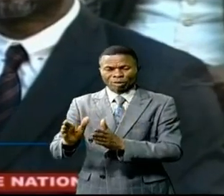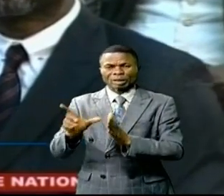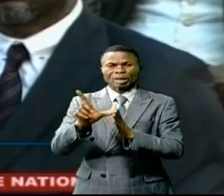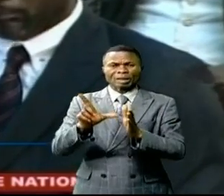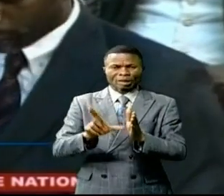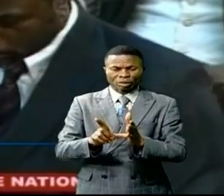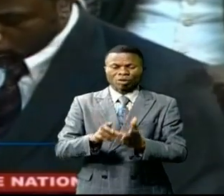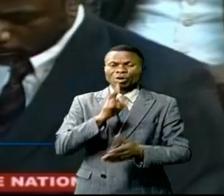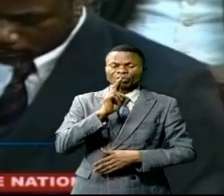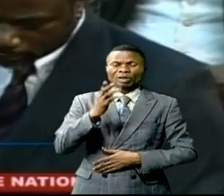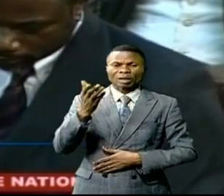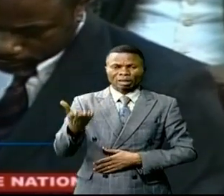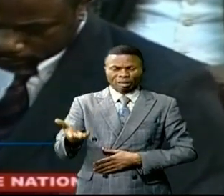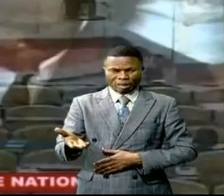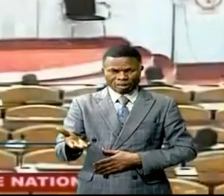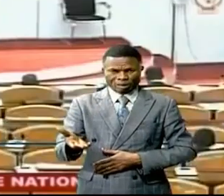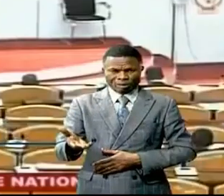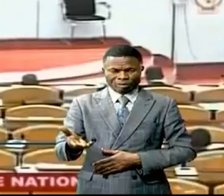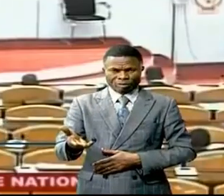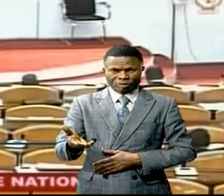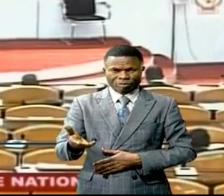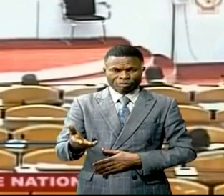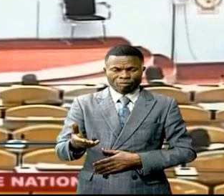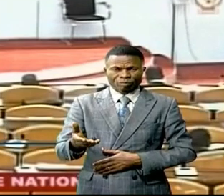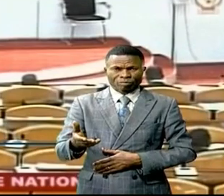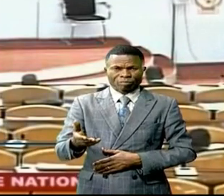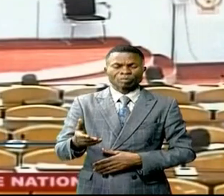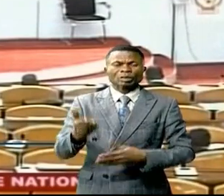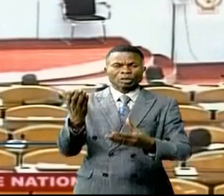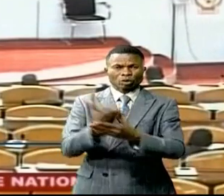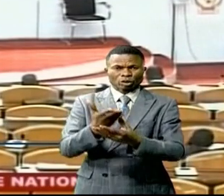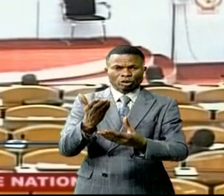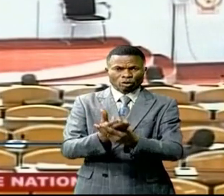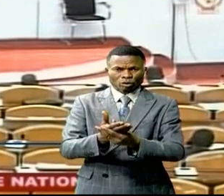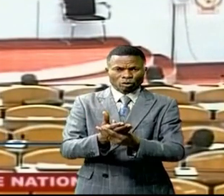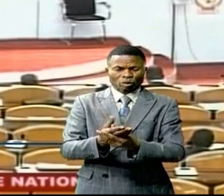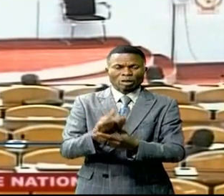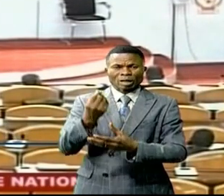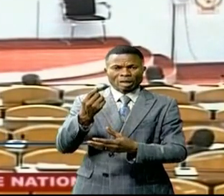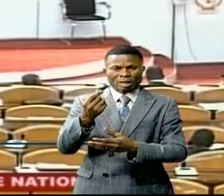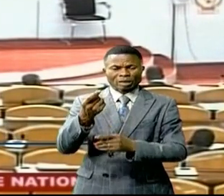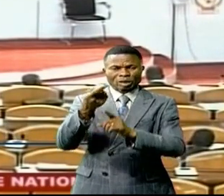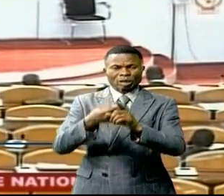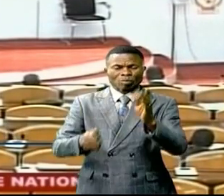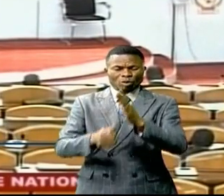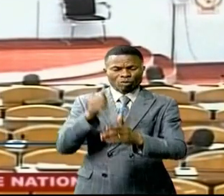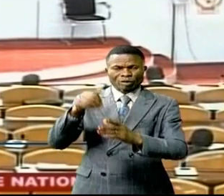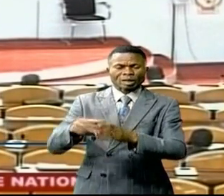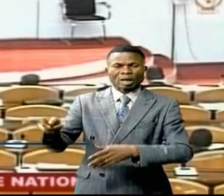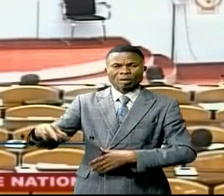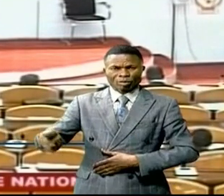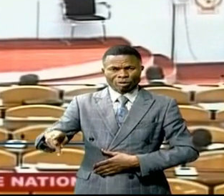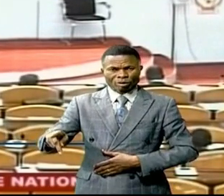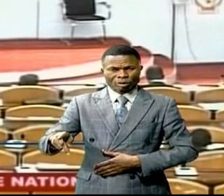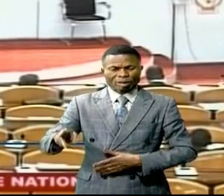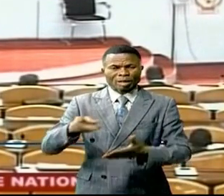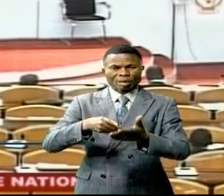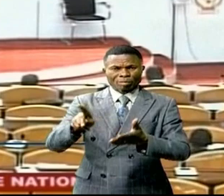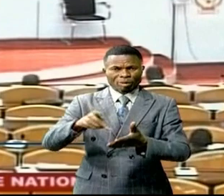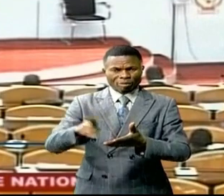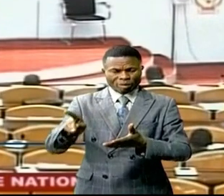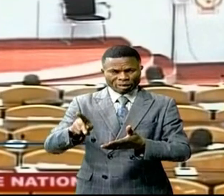une réalité, la signature du décret sur le financement innovant en province, paiement d'un effectif